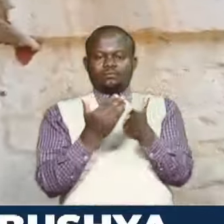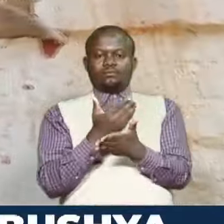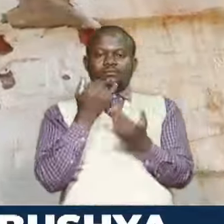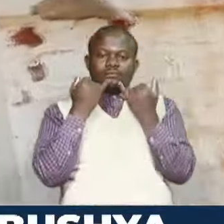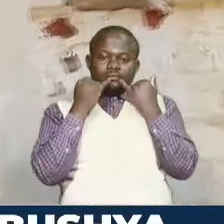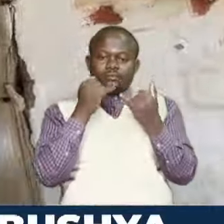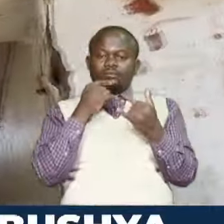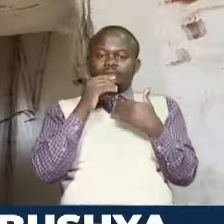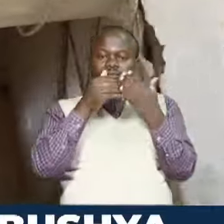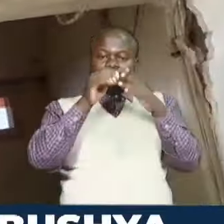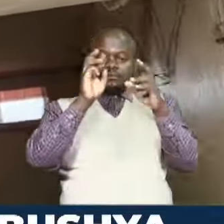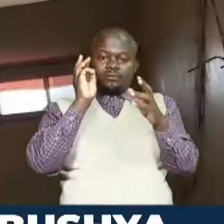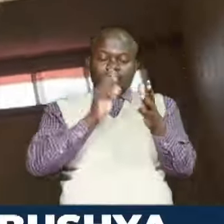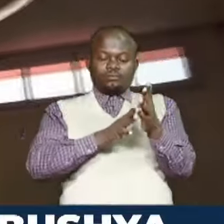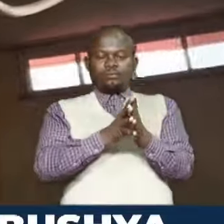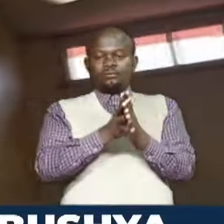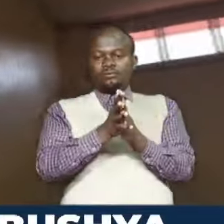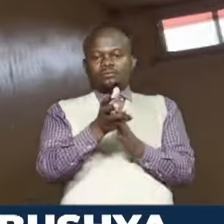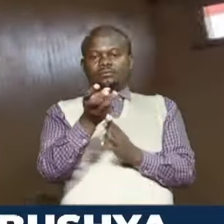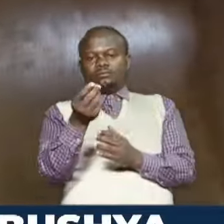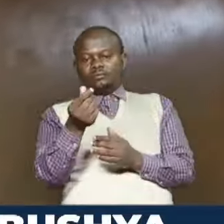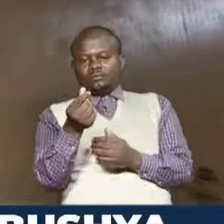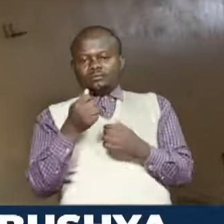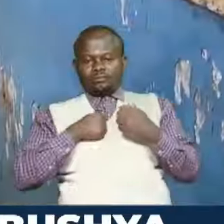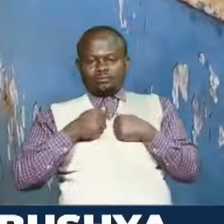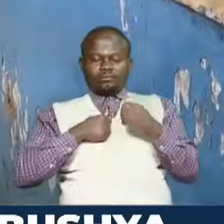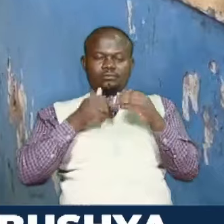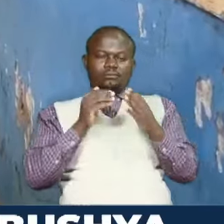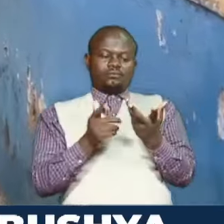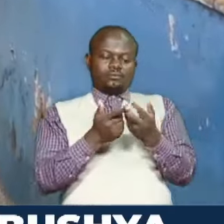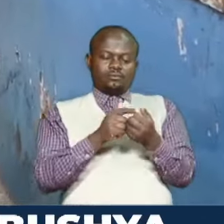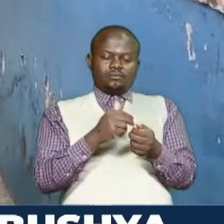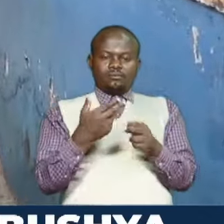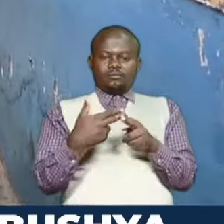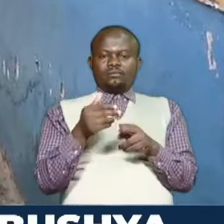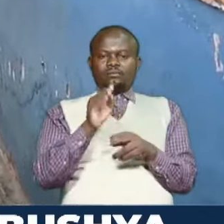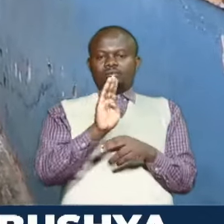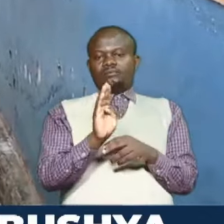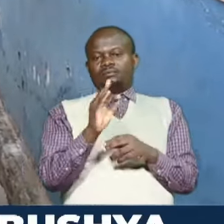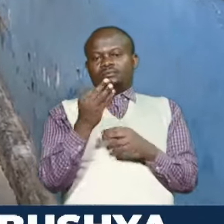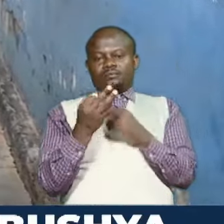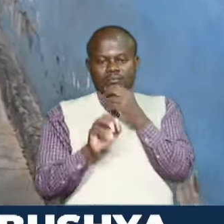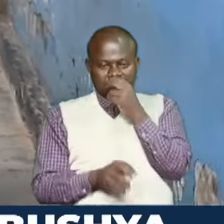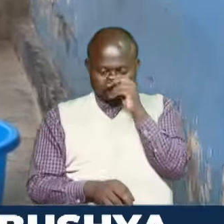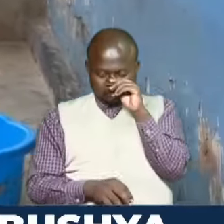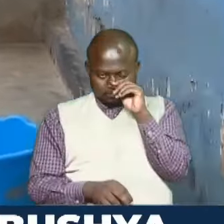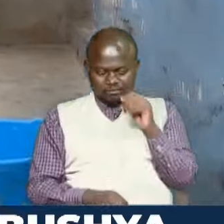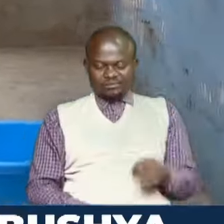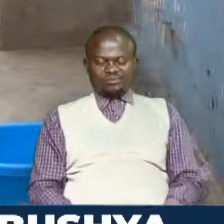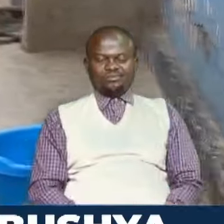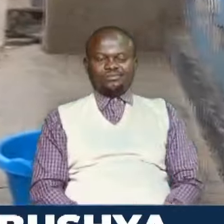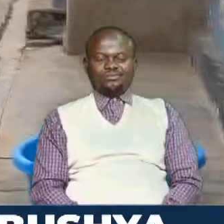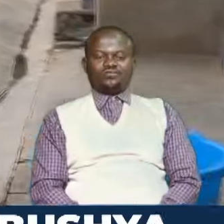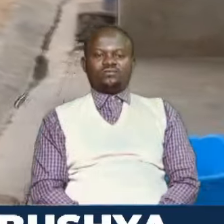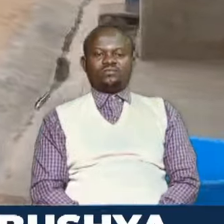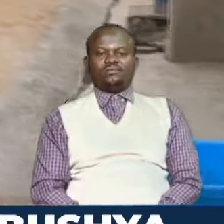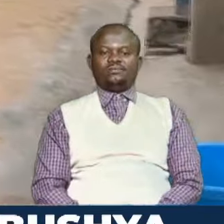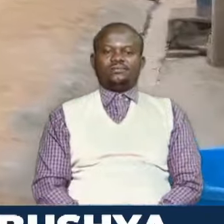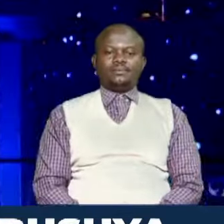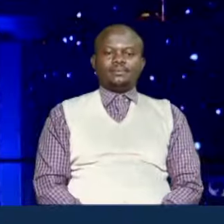ko kubyubaka bizatwara amafaranga y'u Rwanda abarirwa muri miliyari 30 Théogène twibanire